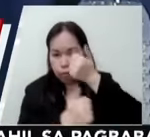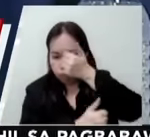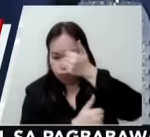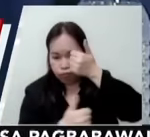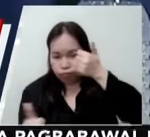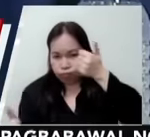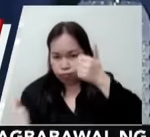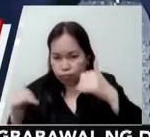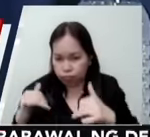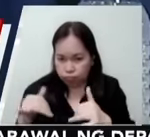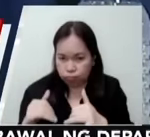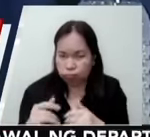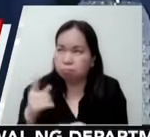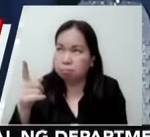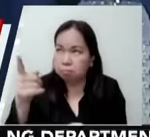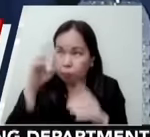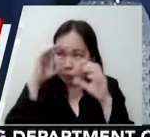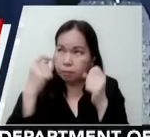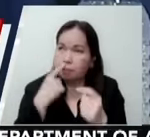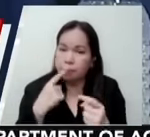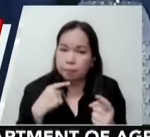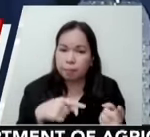everyone to submit